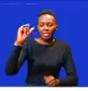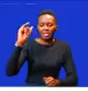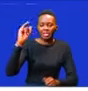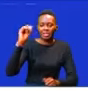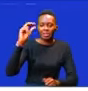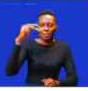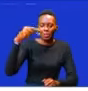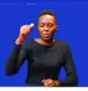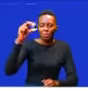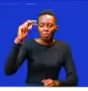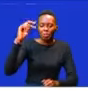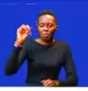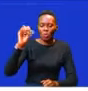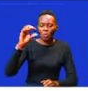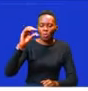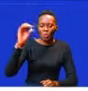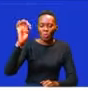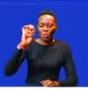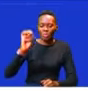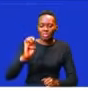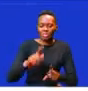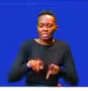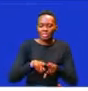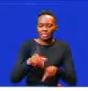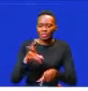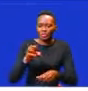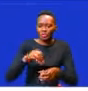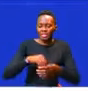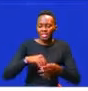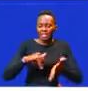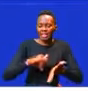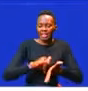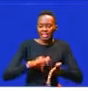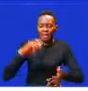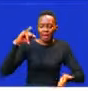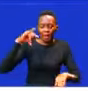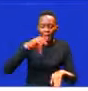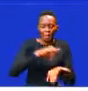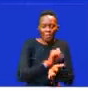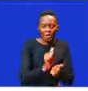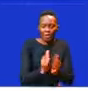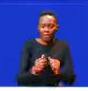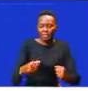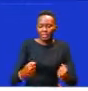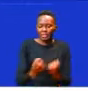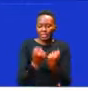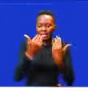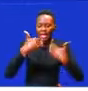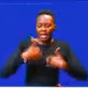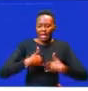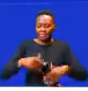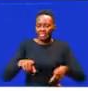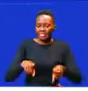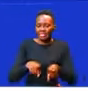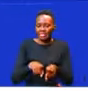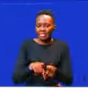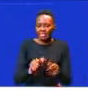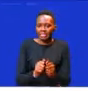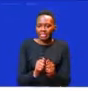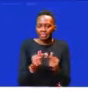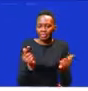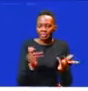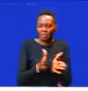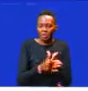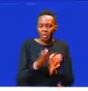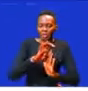achiel kuom jolweny manoriko idho kalapapla manoyudo masira ma kamano ero ka bende okwedo chenro ma piny